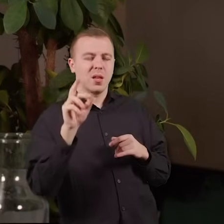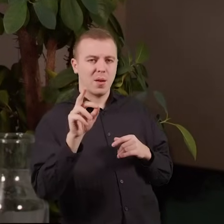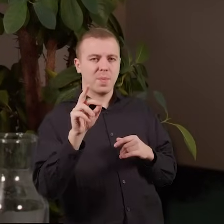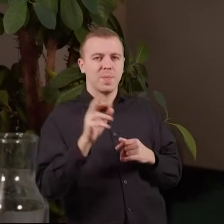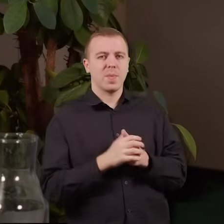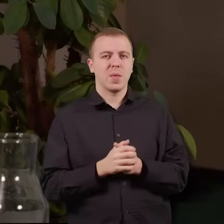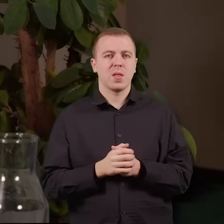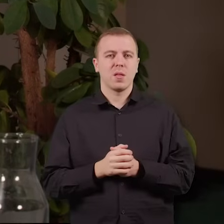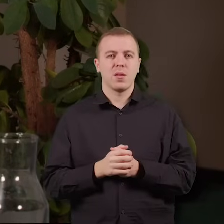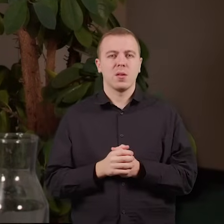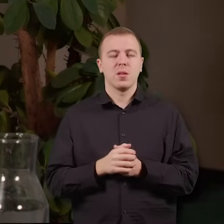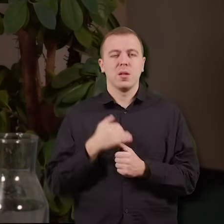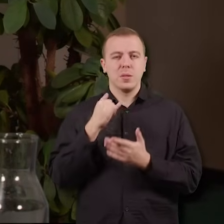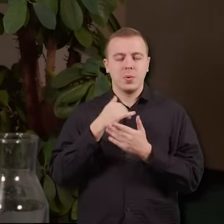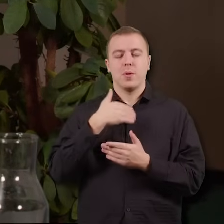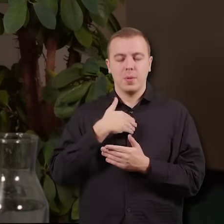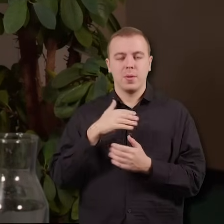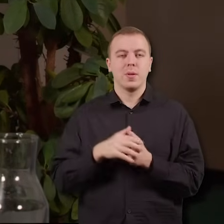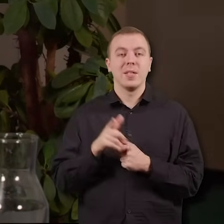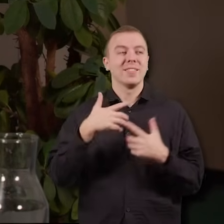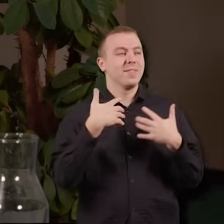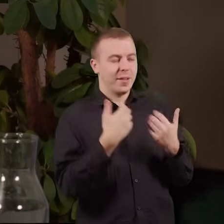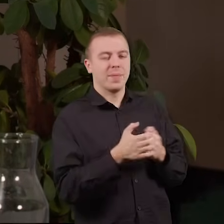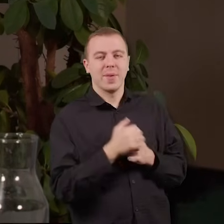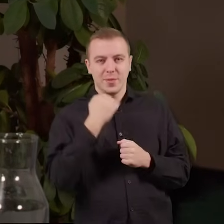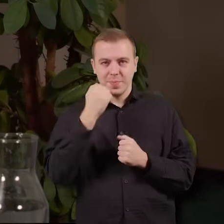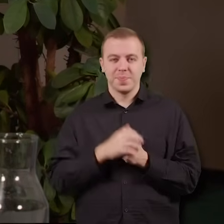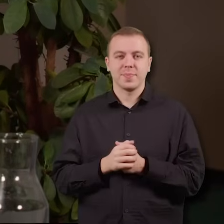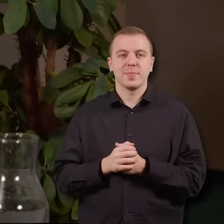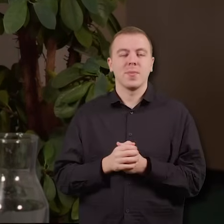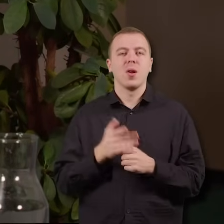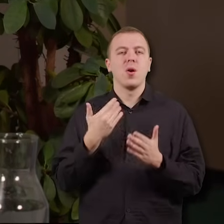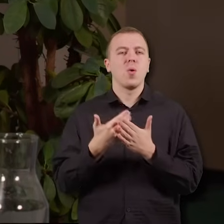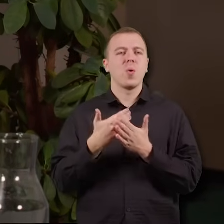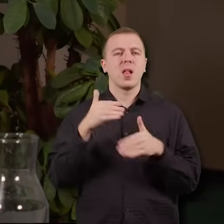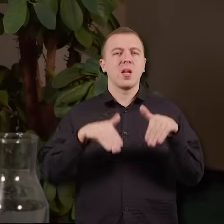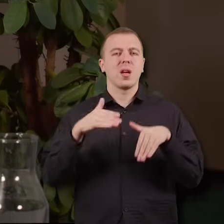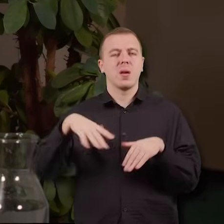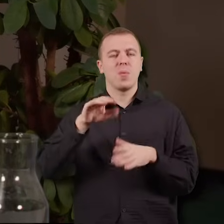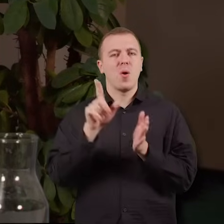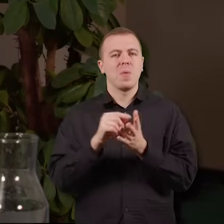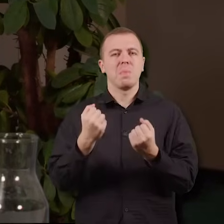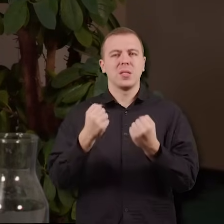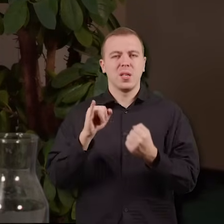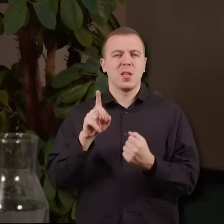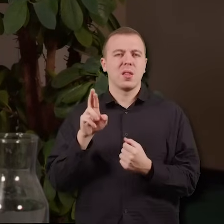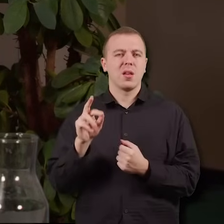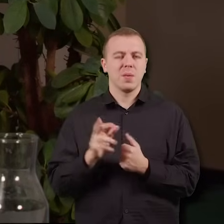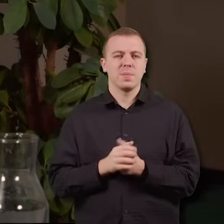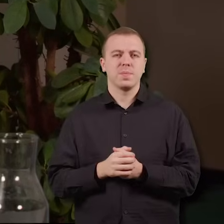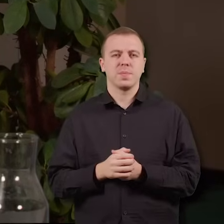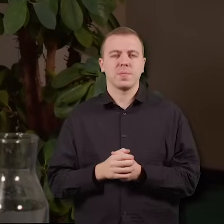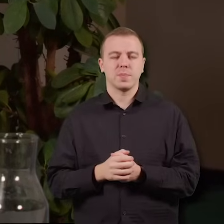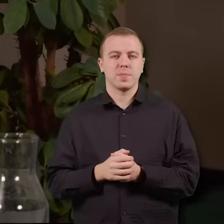dvigubai. Atsiprašau. Kodėl, ačiū labai. Kodėl rinkėjai Indrė turėtų palaikyti šiame